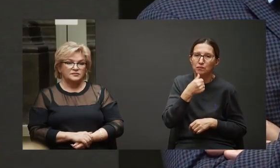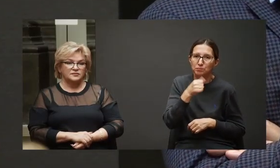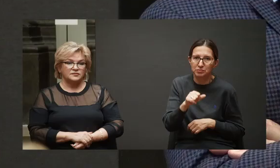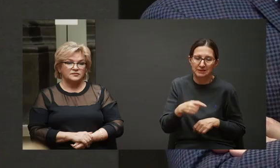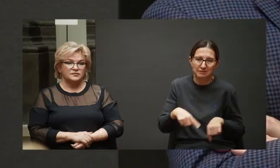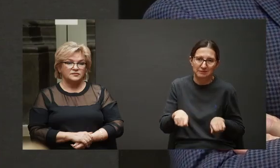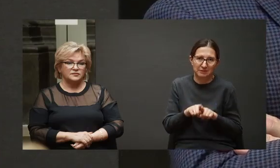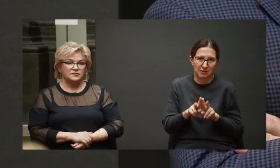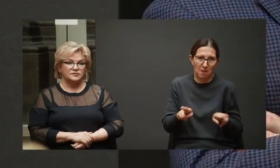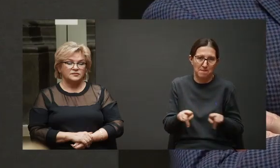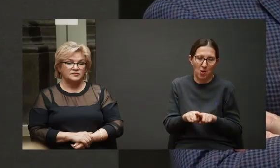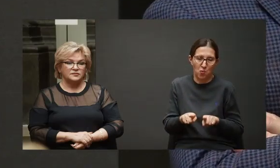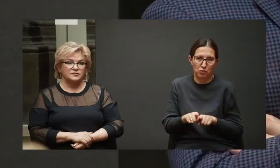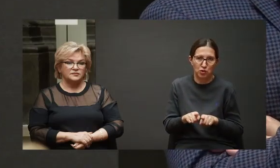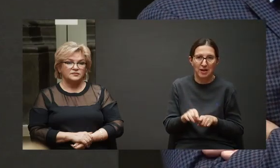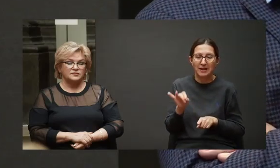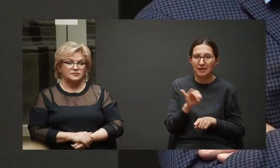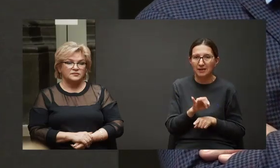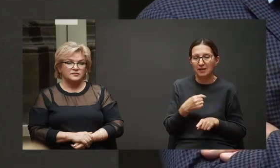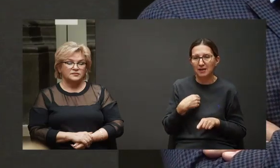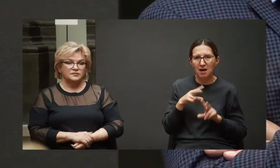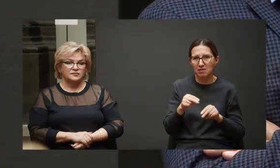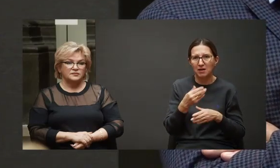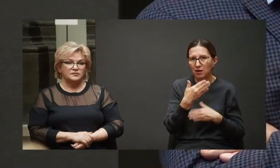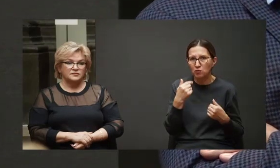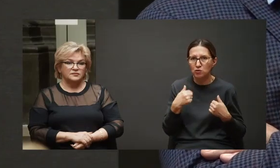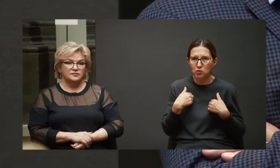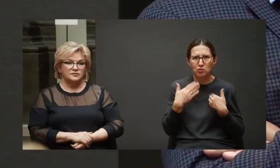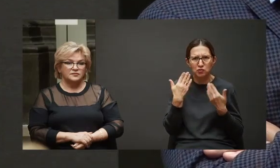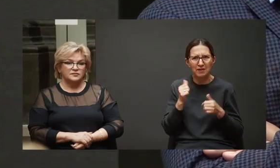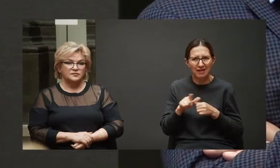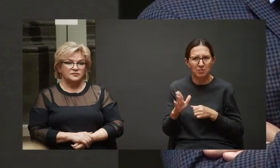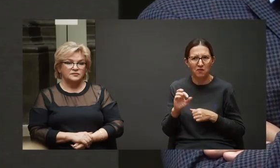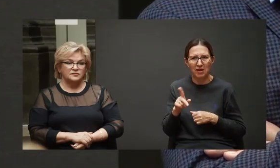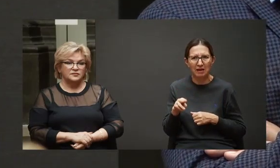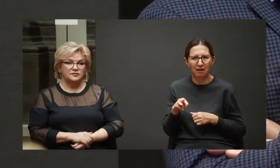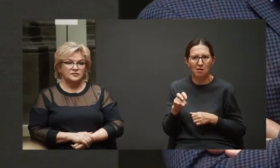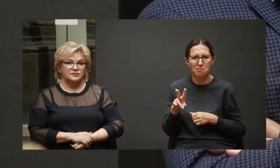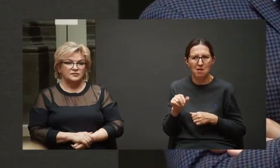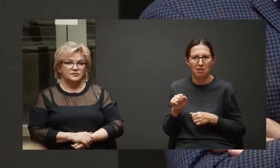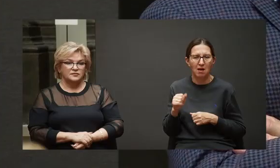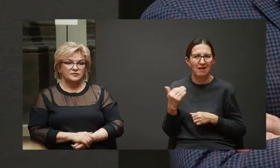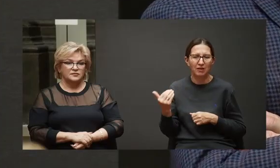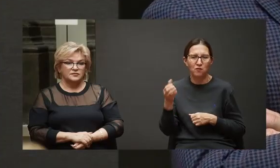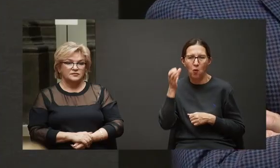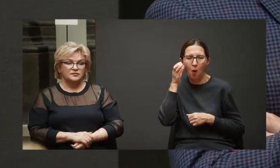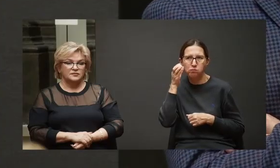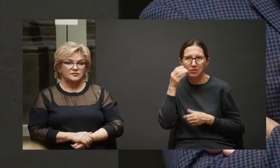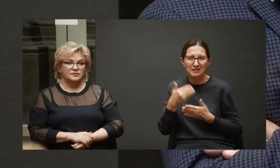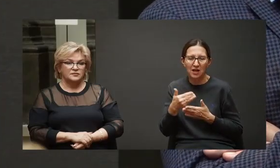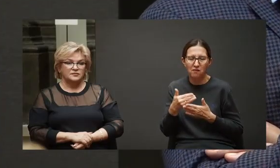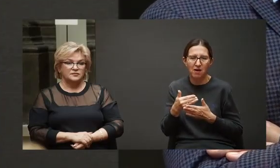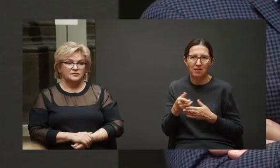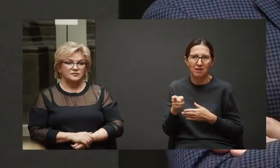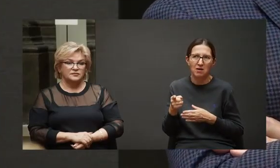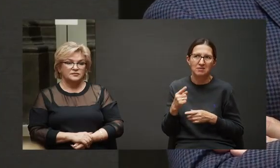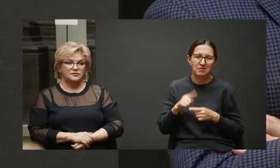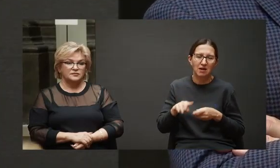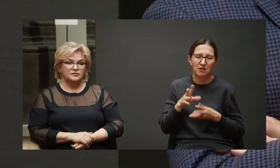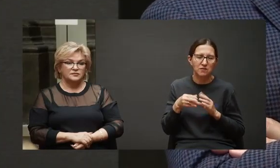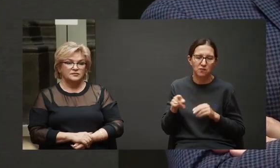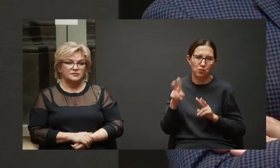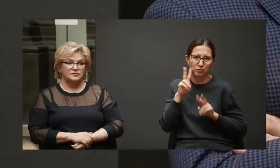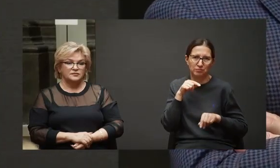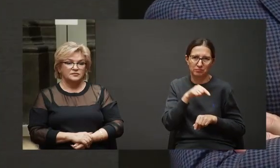глядя на эту статую. Я, кстати, не гарантирую, что он читал Винкельмана, его образование, в общем, не предполагало то, что он был знаком с этой книгой, хотя